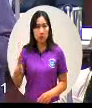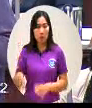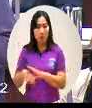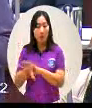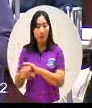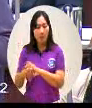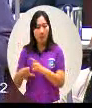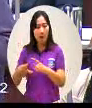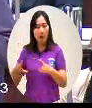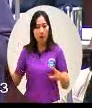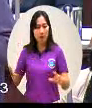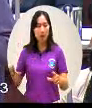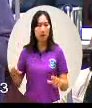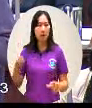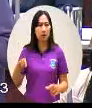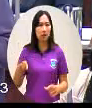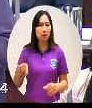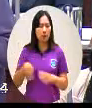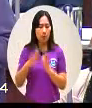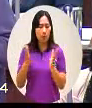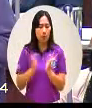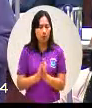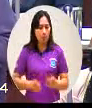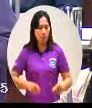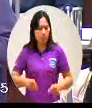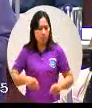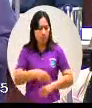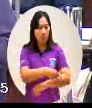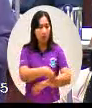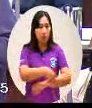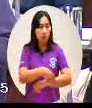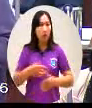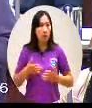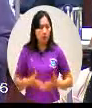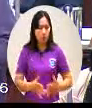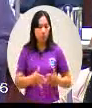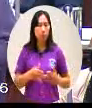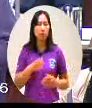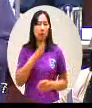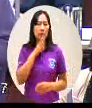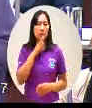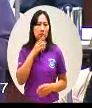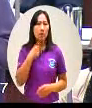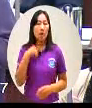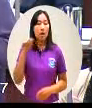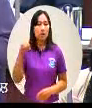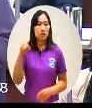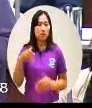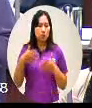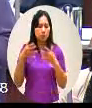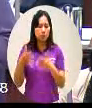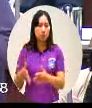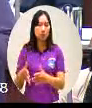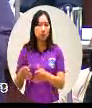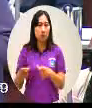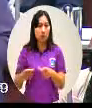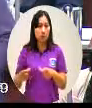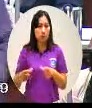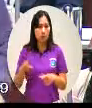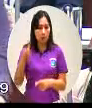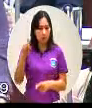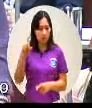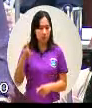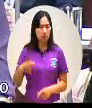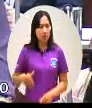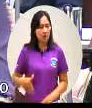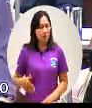体公园的规划变成非常重要，所以我们会承诺说，对于11号的公园，我认为我们赶快